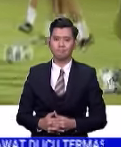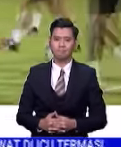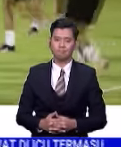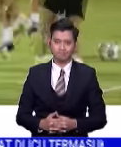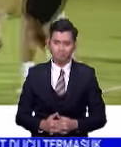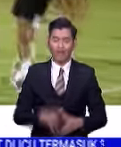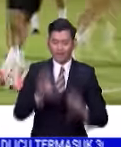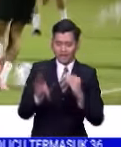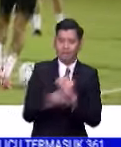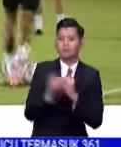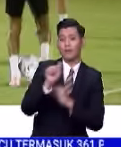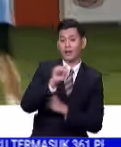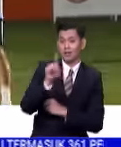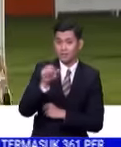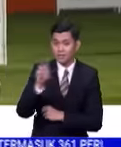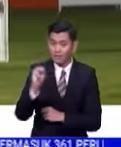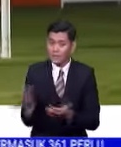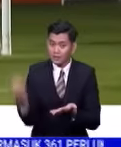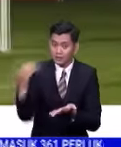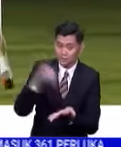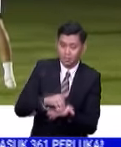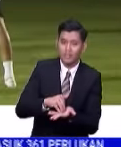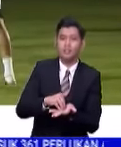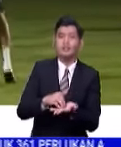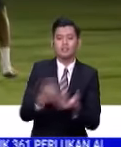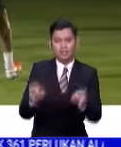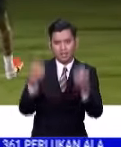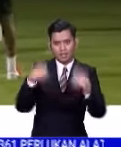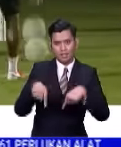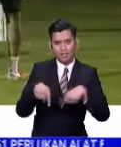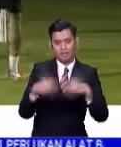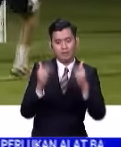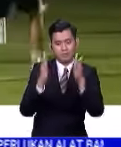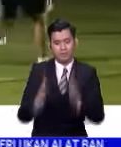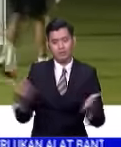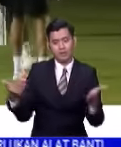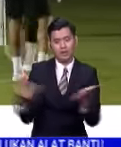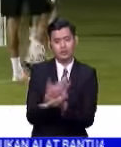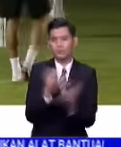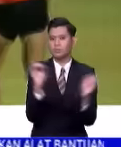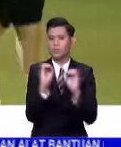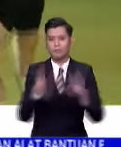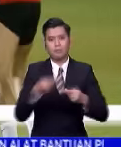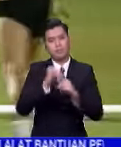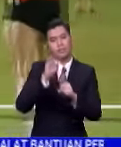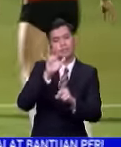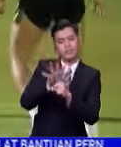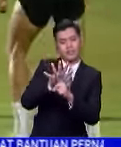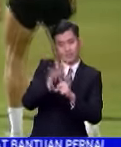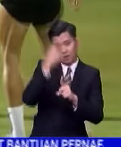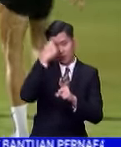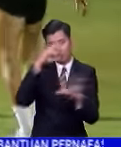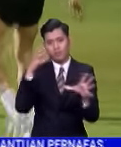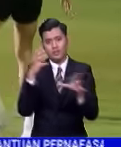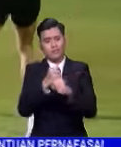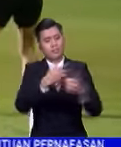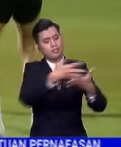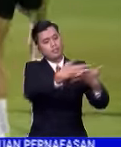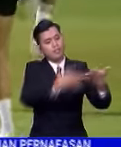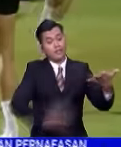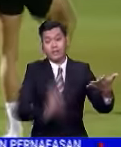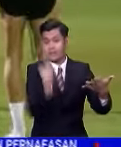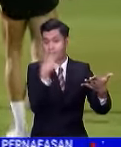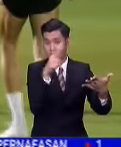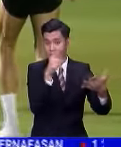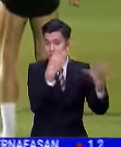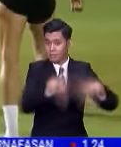Tambah Azam, kehadiran Liridon Krasniqi di dalam pasukan juga tidak akan mengugat fokus beliau turut merebut tempat di dalam kesebelasan utama.